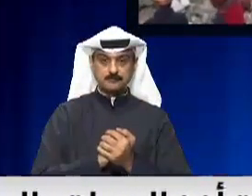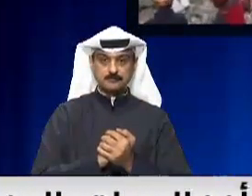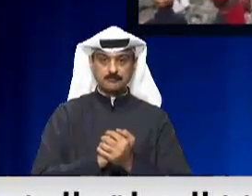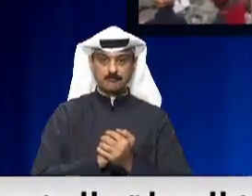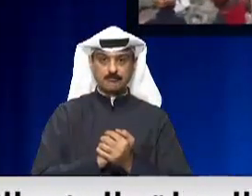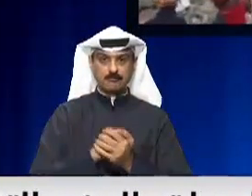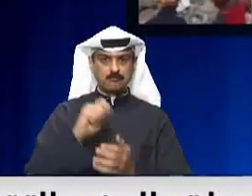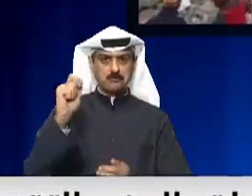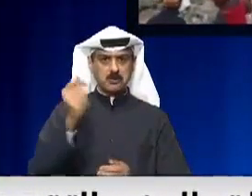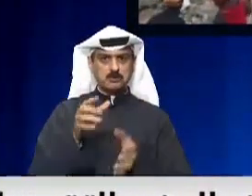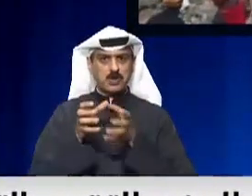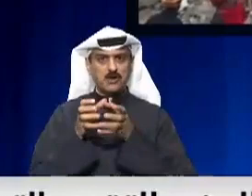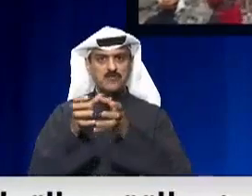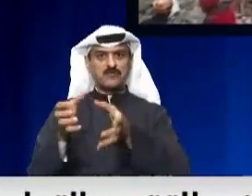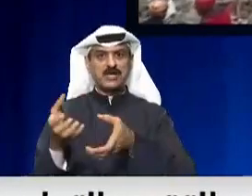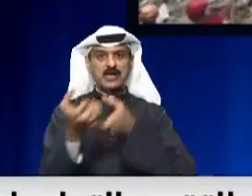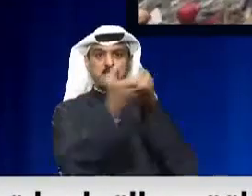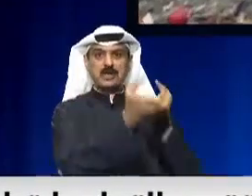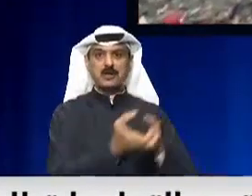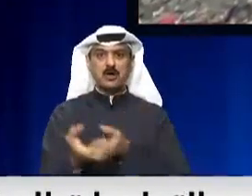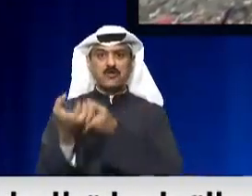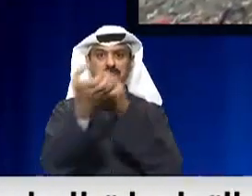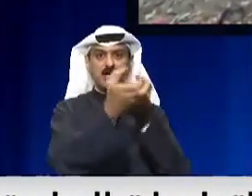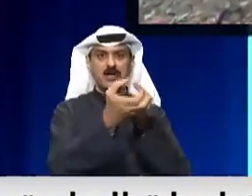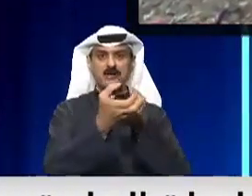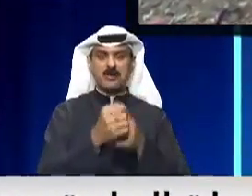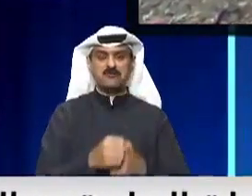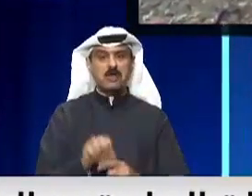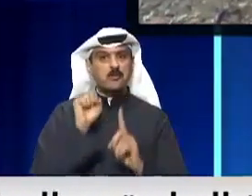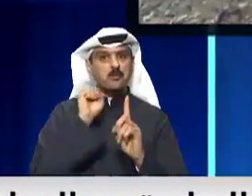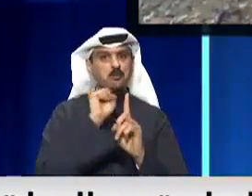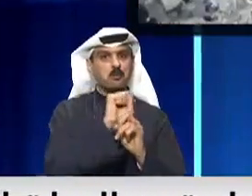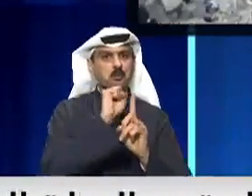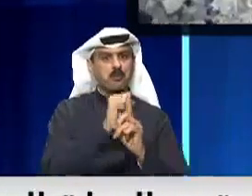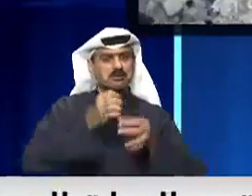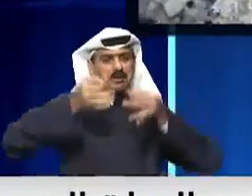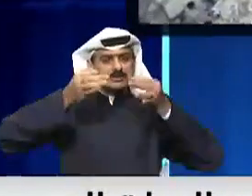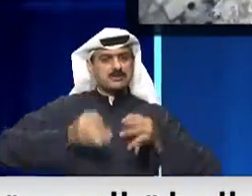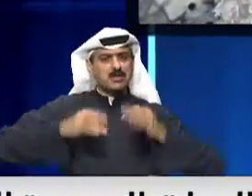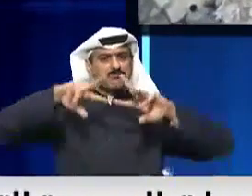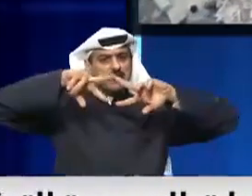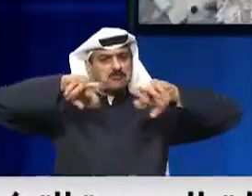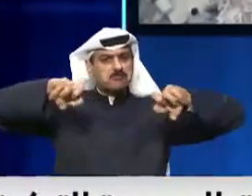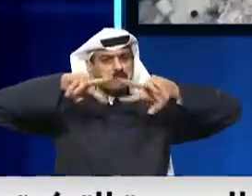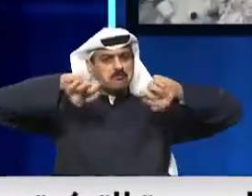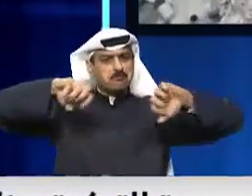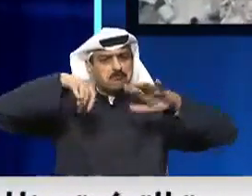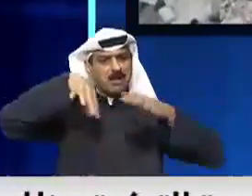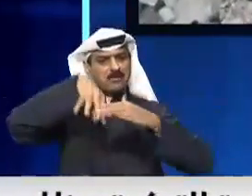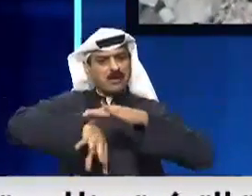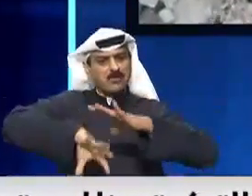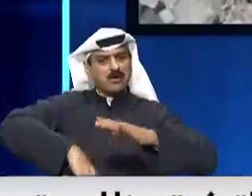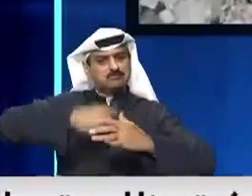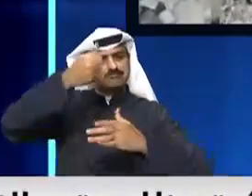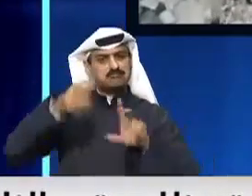تسيير فريق من قوة الأطفاء العام متخصص في عمليات البحث والإنقاذ.